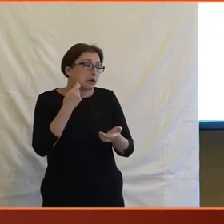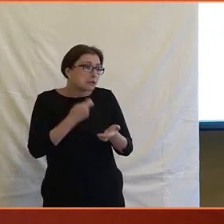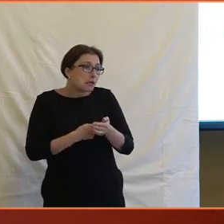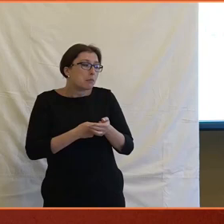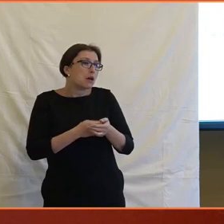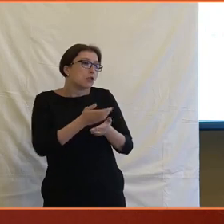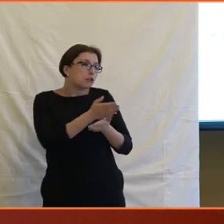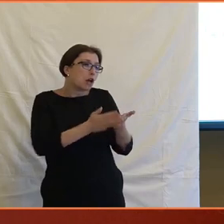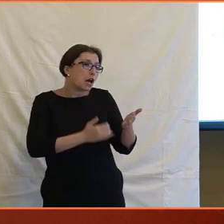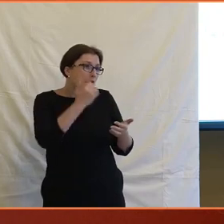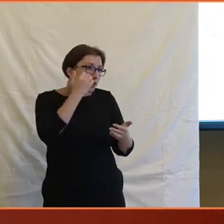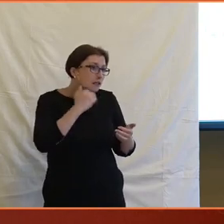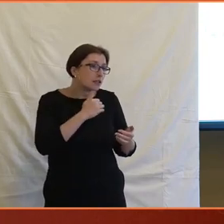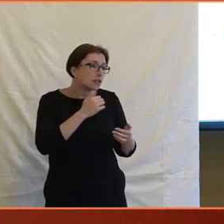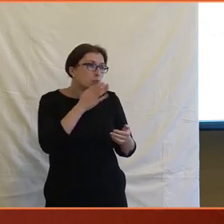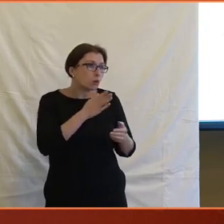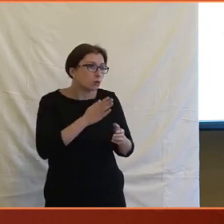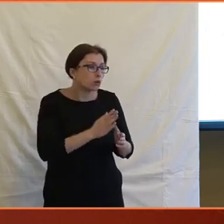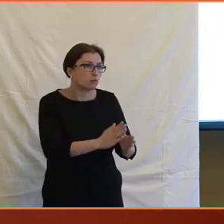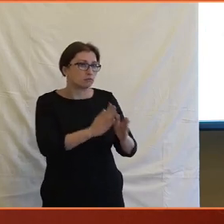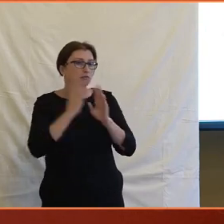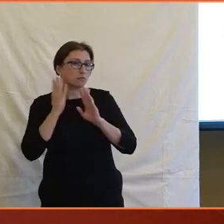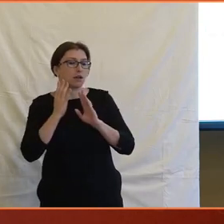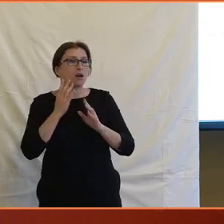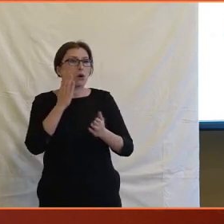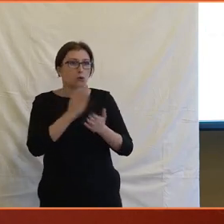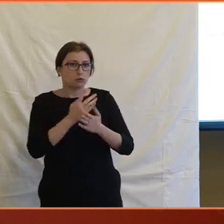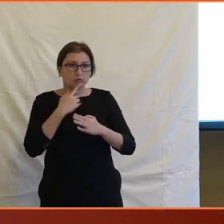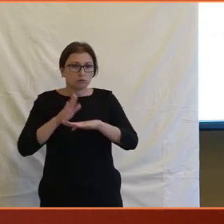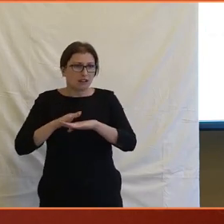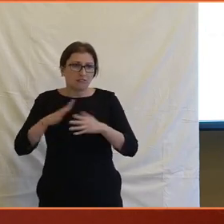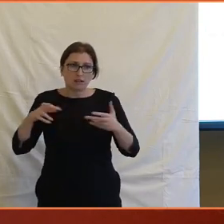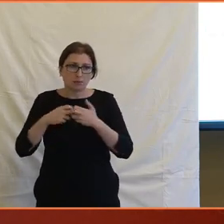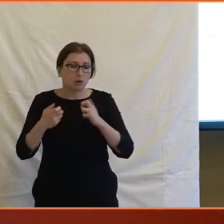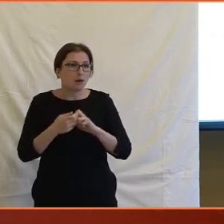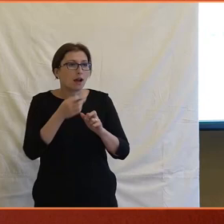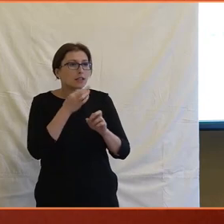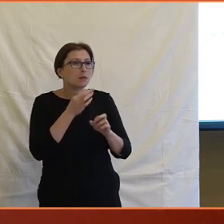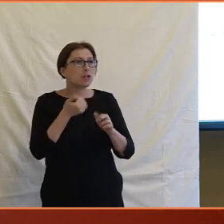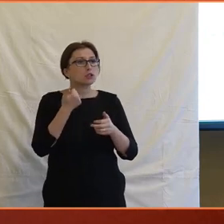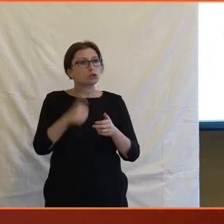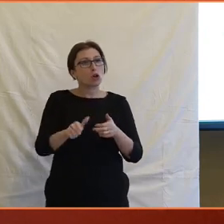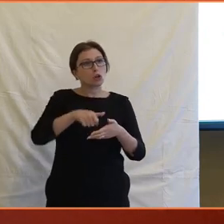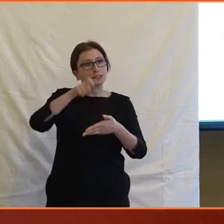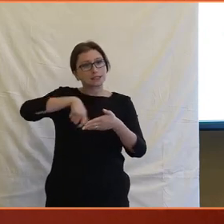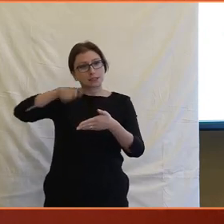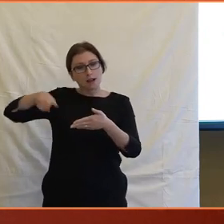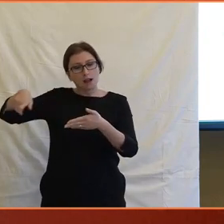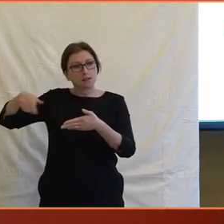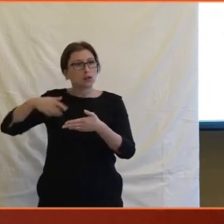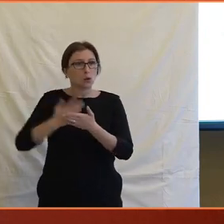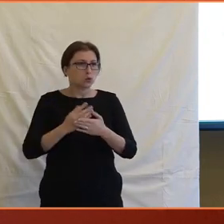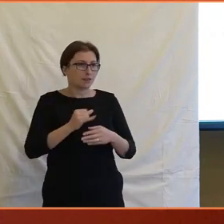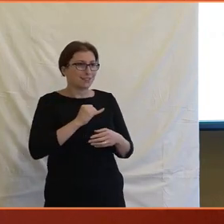nezanedbatelná část společnosti, která vyletí a má s tím obrovský problém, a když to rozprostřete na 100 stránek, tak to nikoho nezajímá.